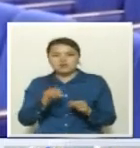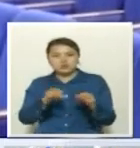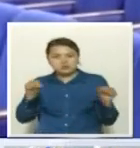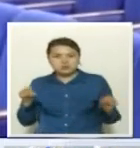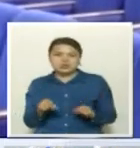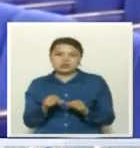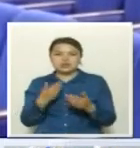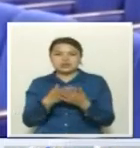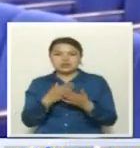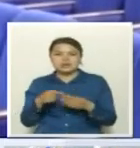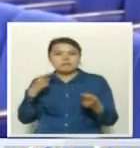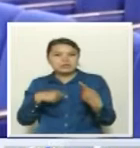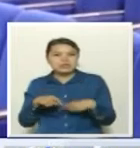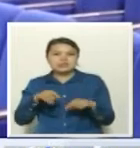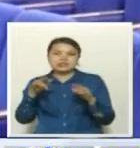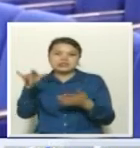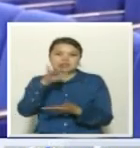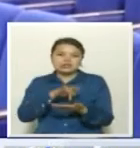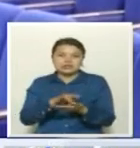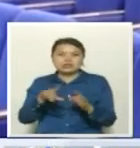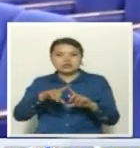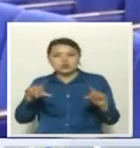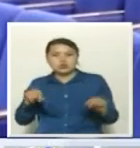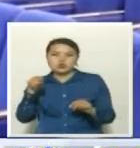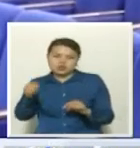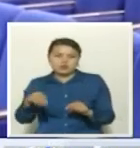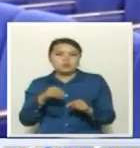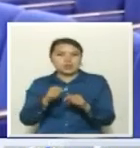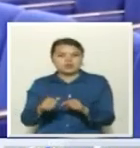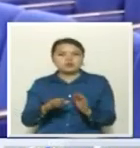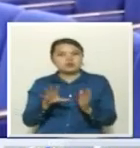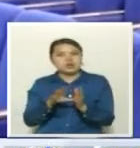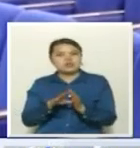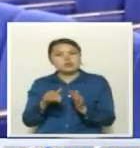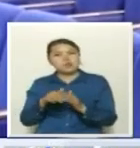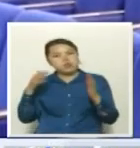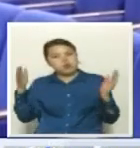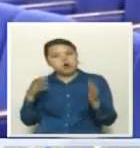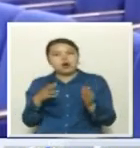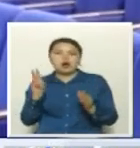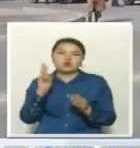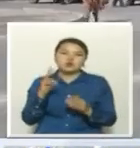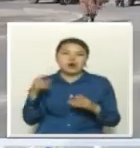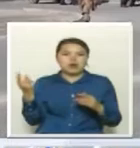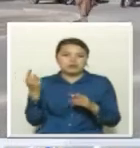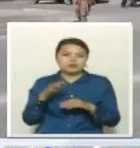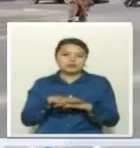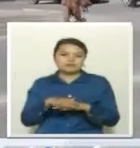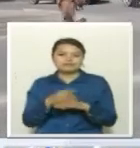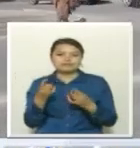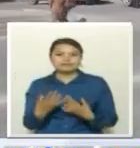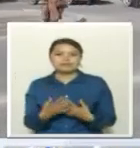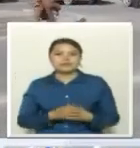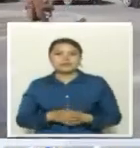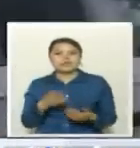мекемелер, оның бәрін келістіріп, акимат, сосын антимонополияны алдын ала ұсынысын бүгін басымыз қосып бірге ақылдасамыз. Егер